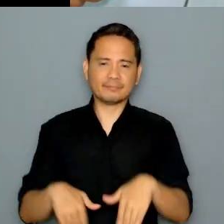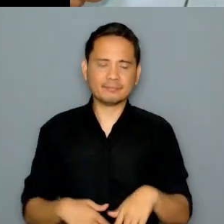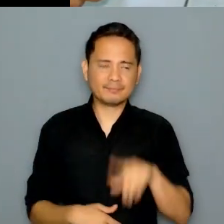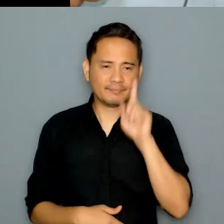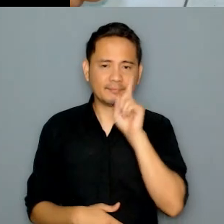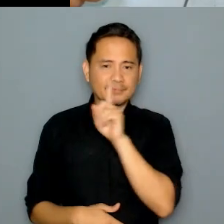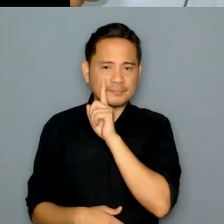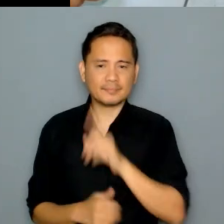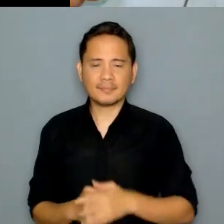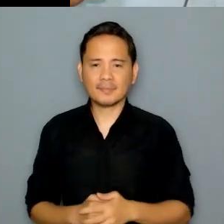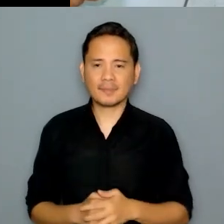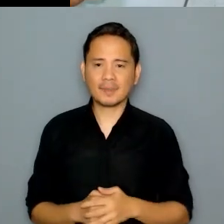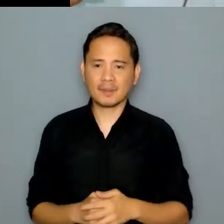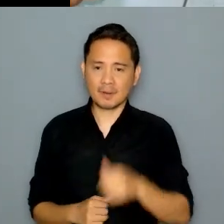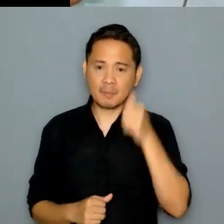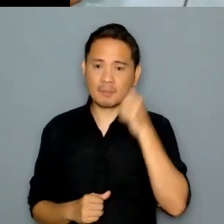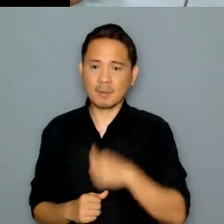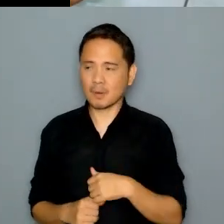tayo magkakakampi.